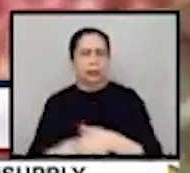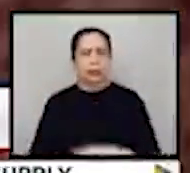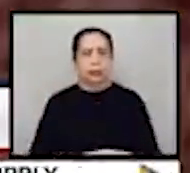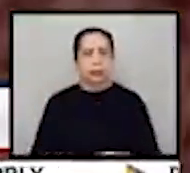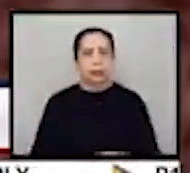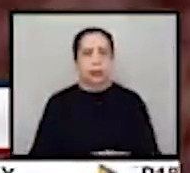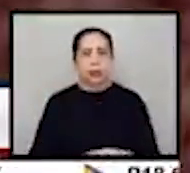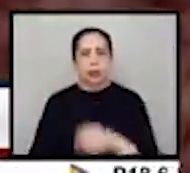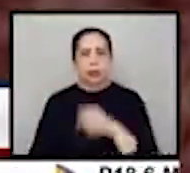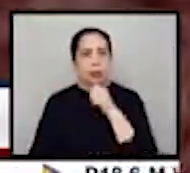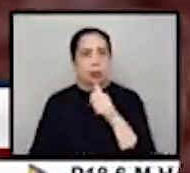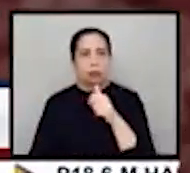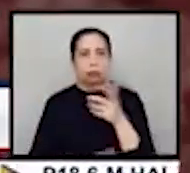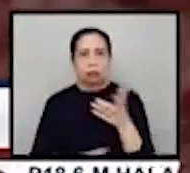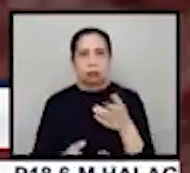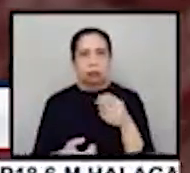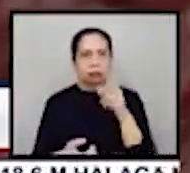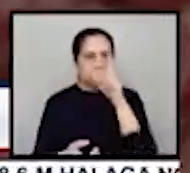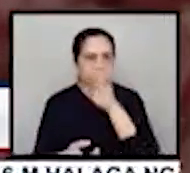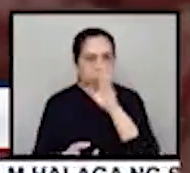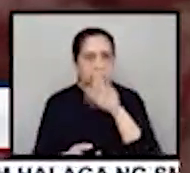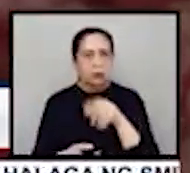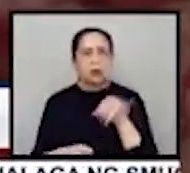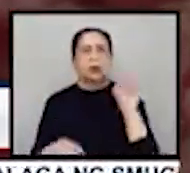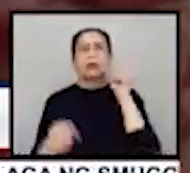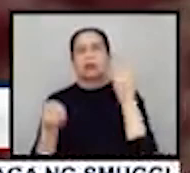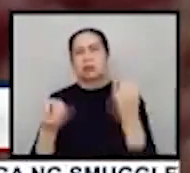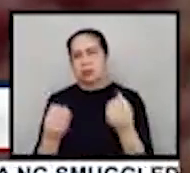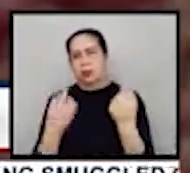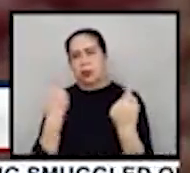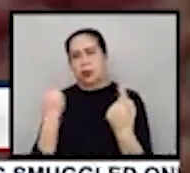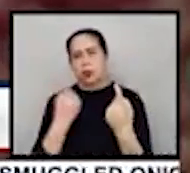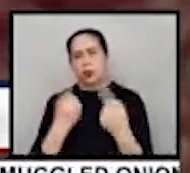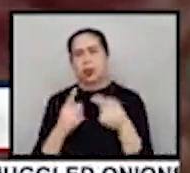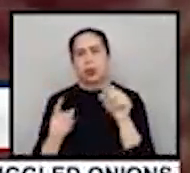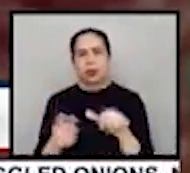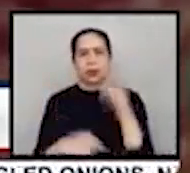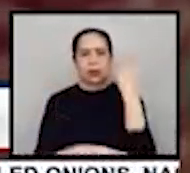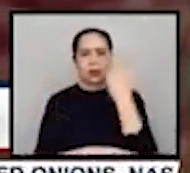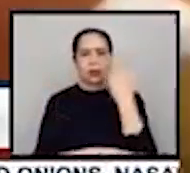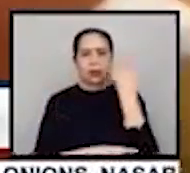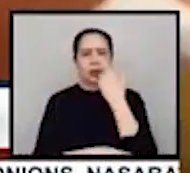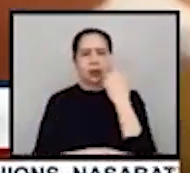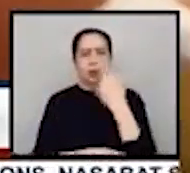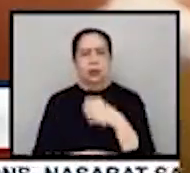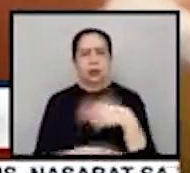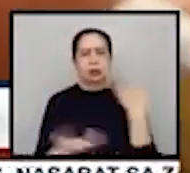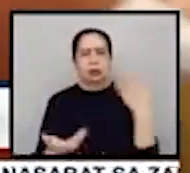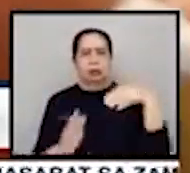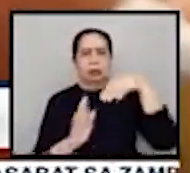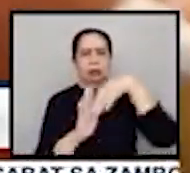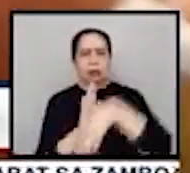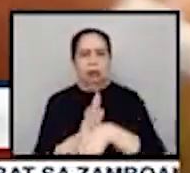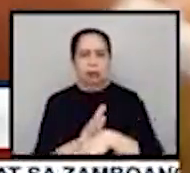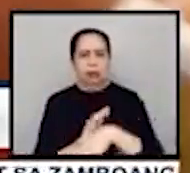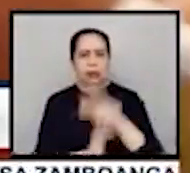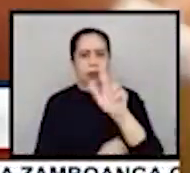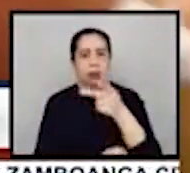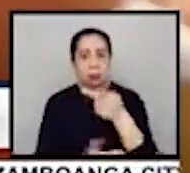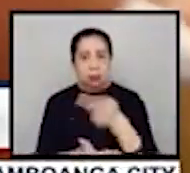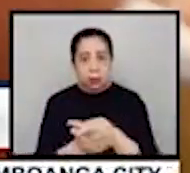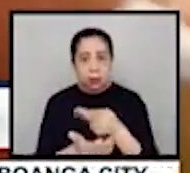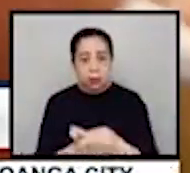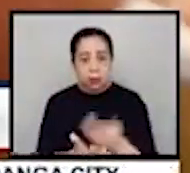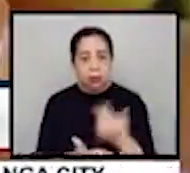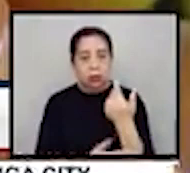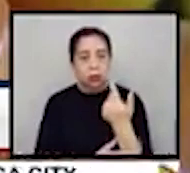reject, nag-uumapaw lang ang supply na siya ring dahilan kaya bumagsak ng 3 piso hanggang 15 piso ang